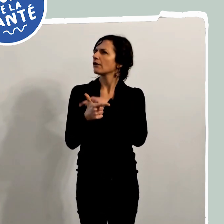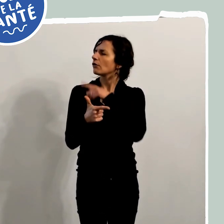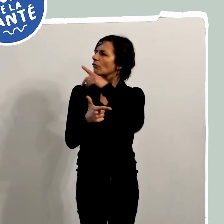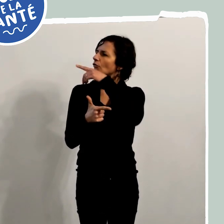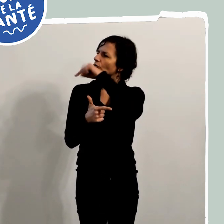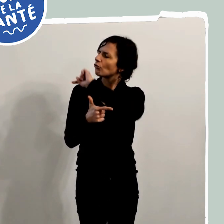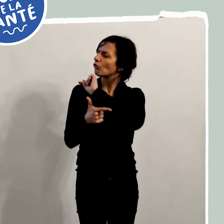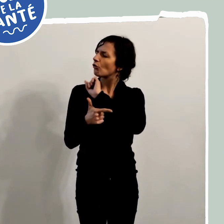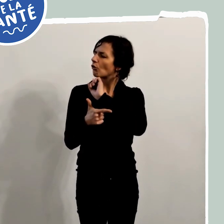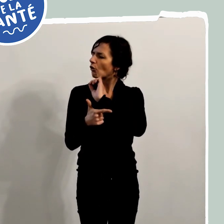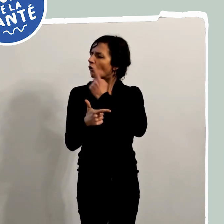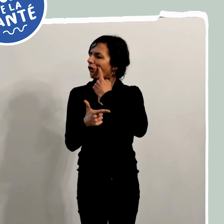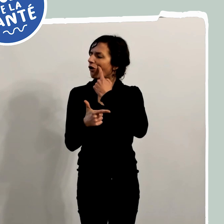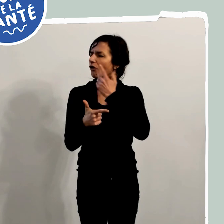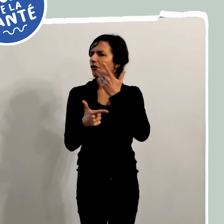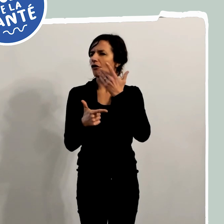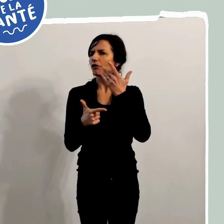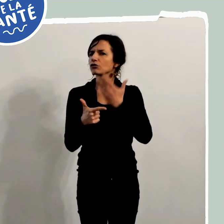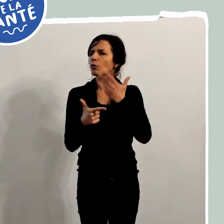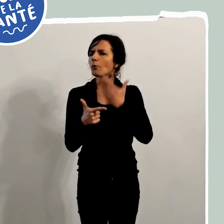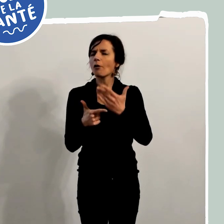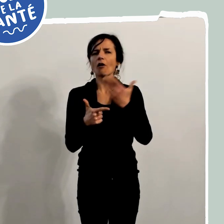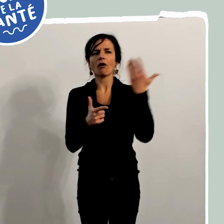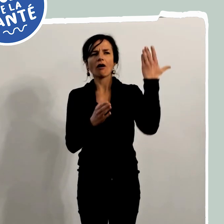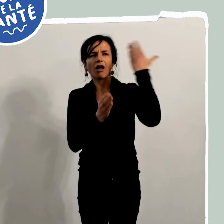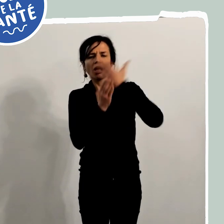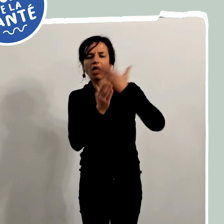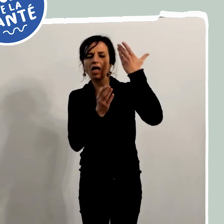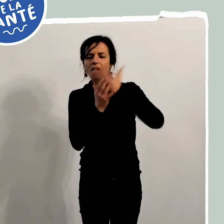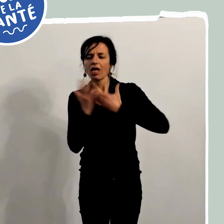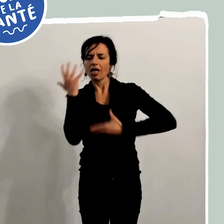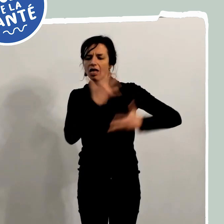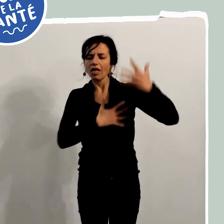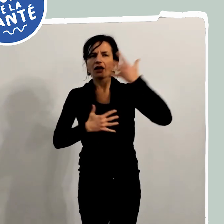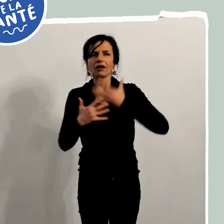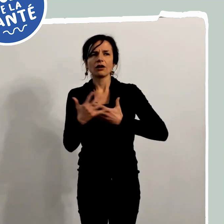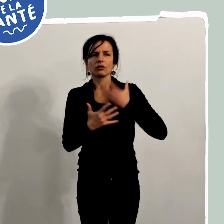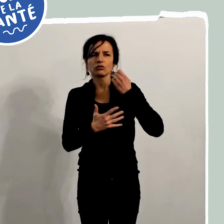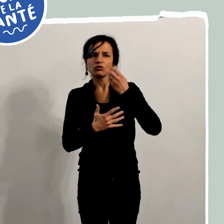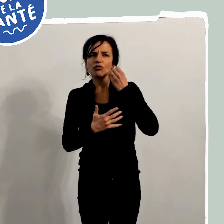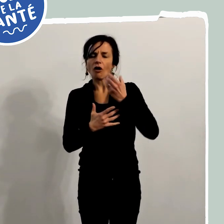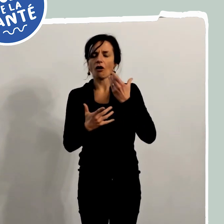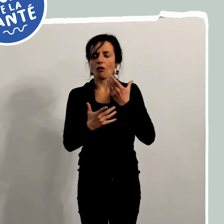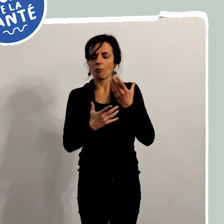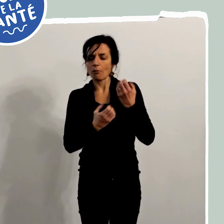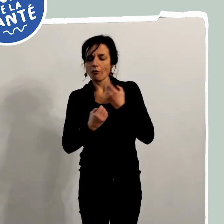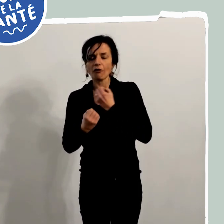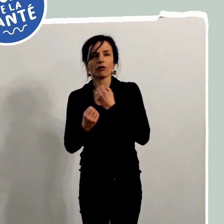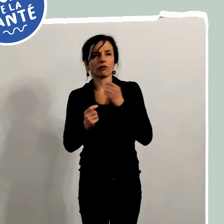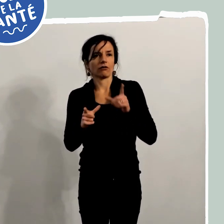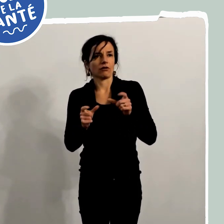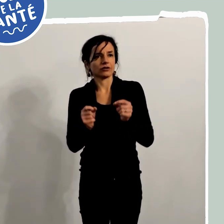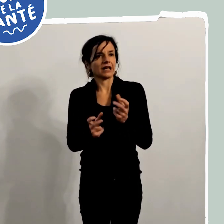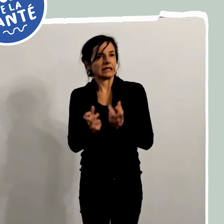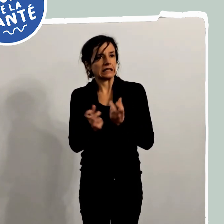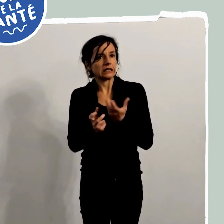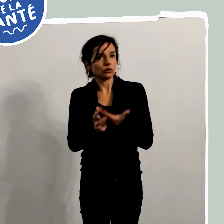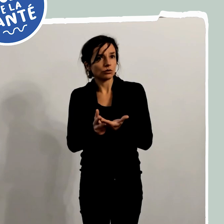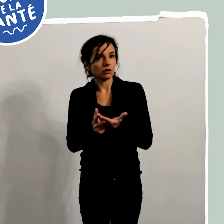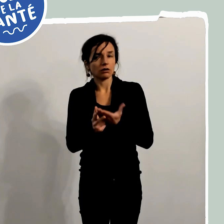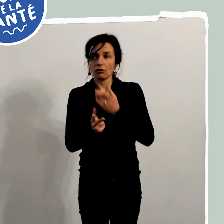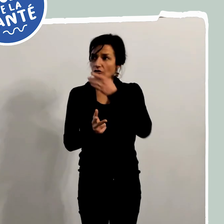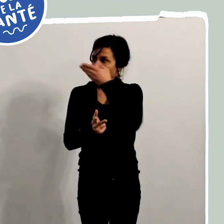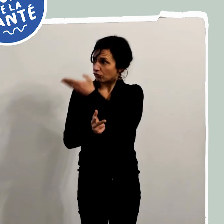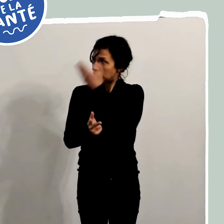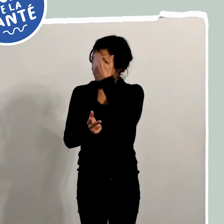qu'on parle beaucoup justement avec les perturbateurs endocriniens de cancer des testicules. Est-ce que vous savez s'il y a le même corollaire